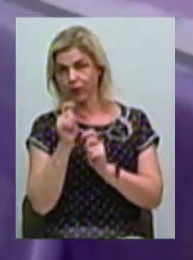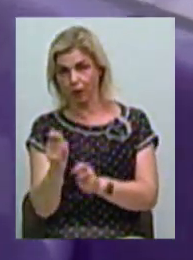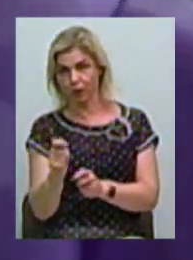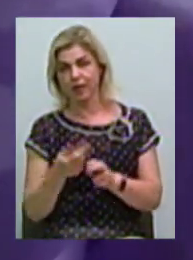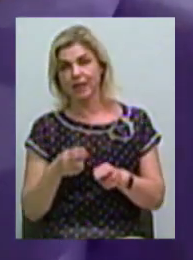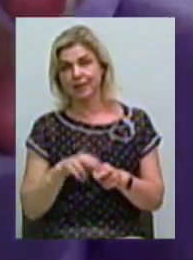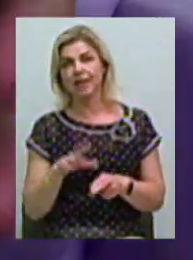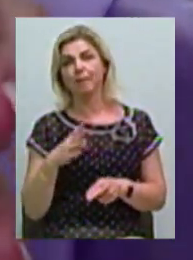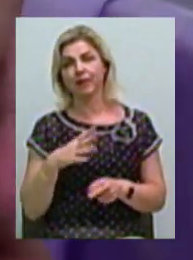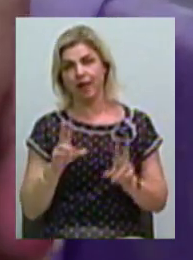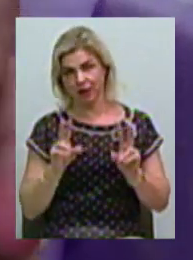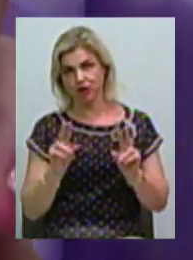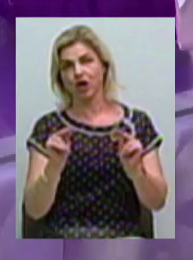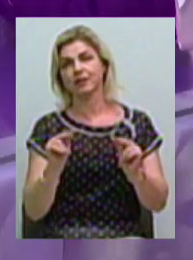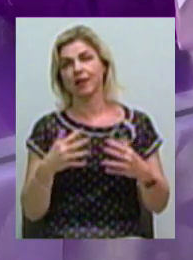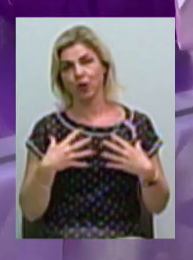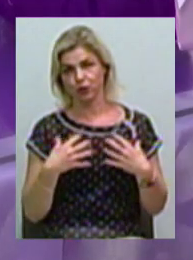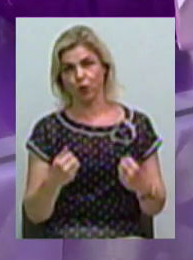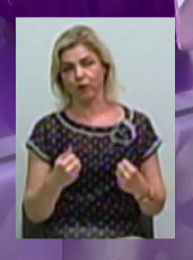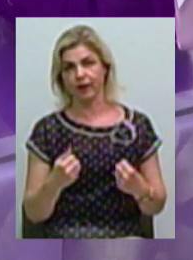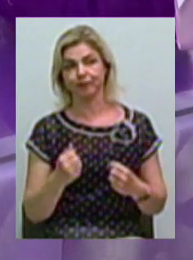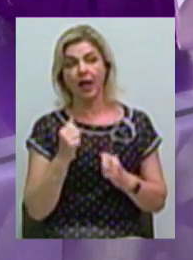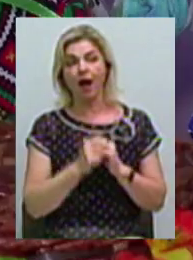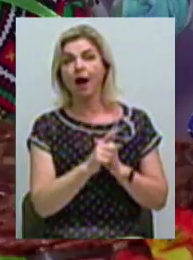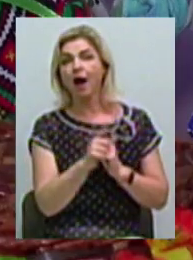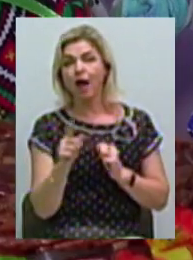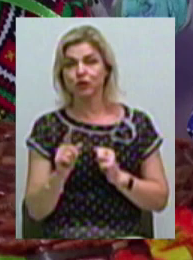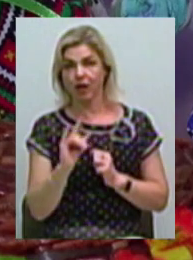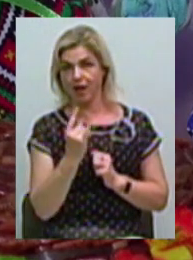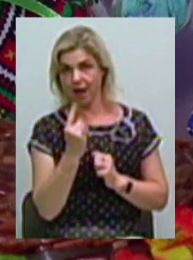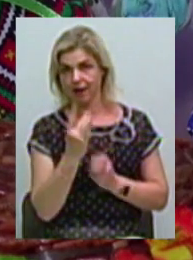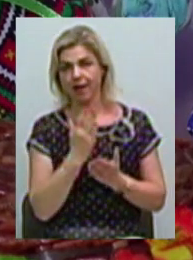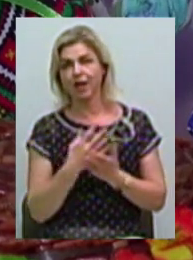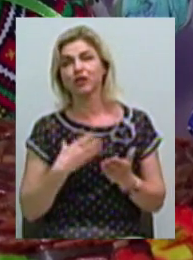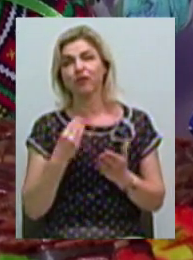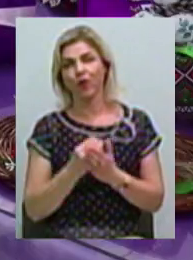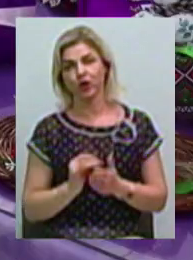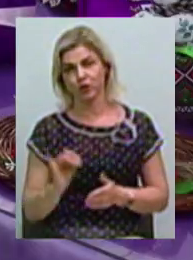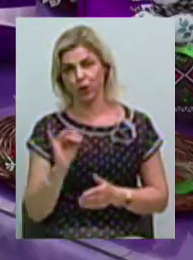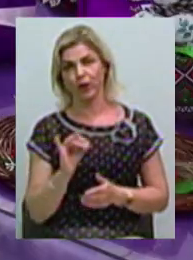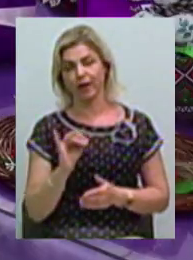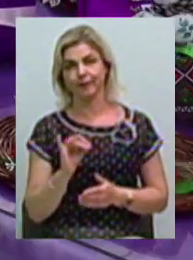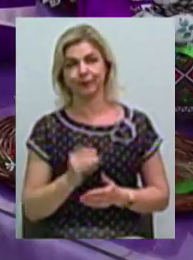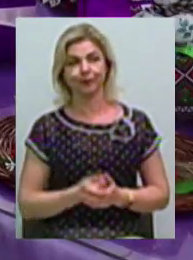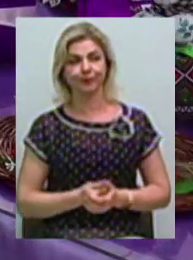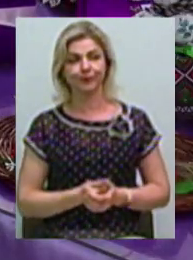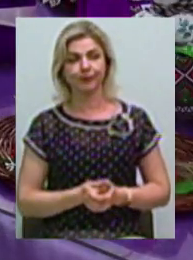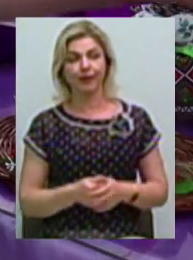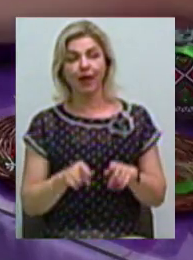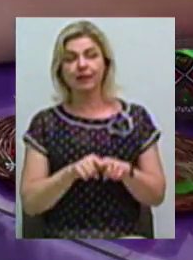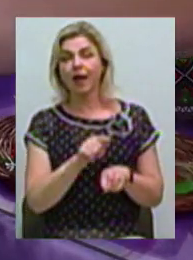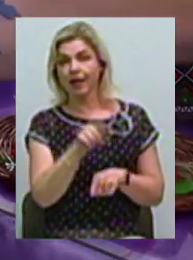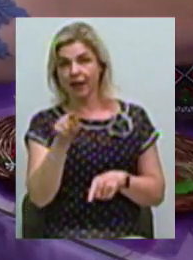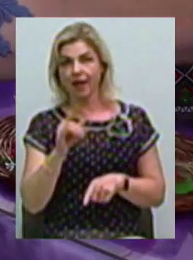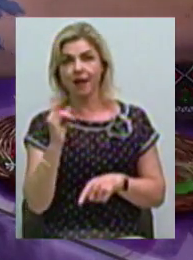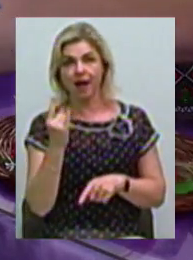було дійсно на щастя, на здоров'я. Кожна лялька є своя історія. Тому що такі ляльки,